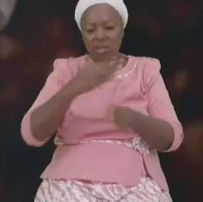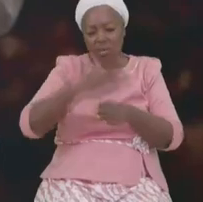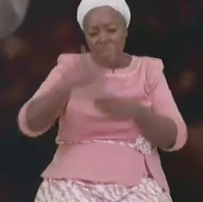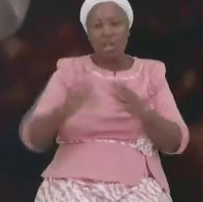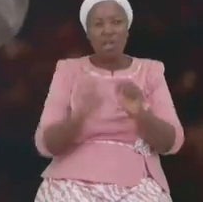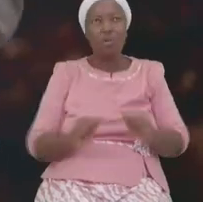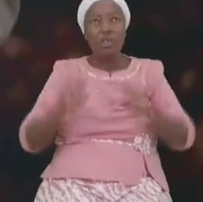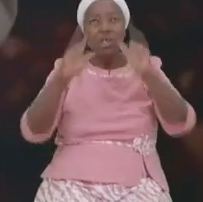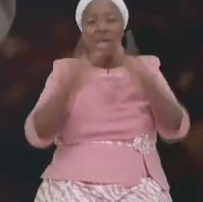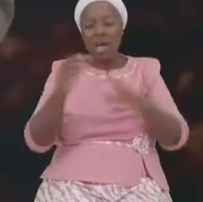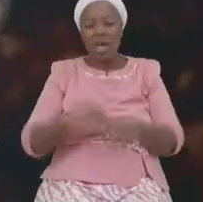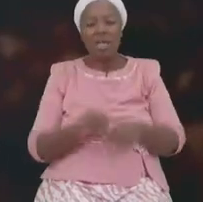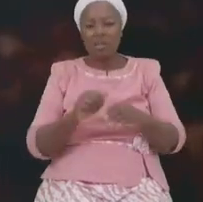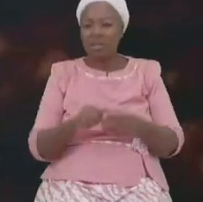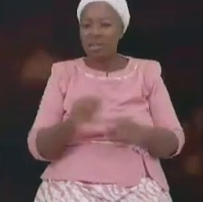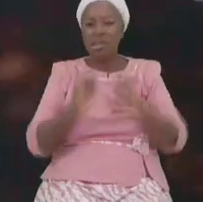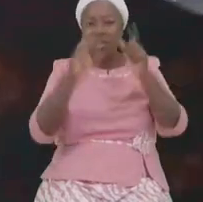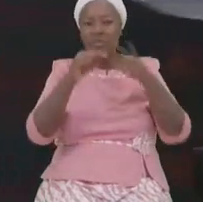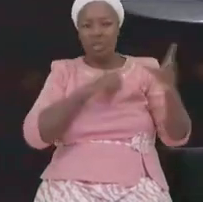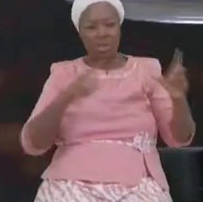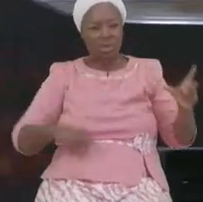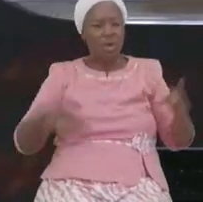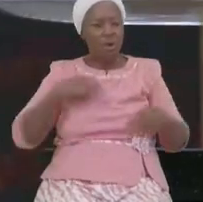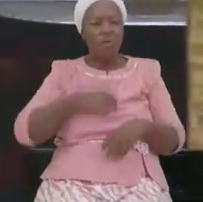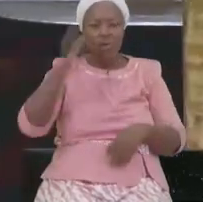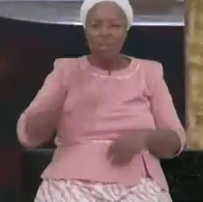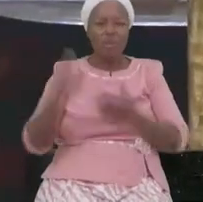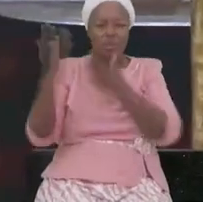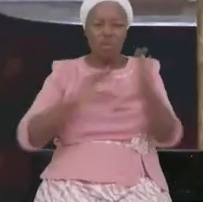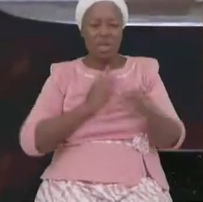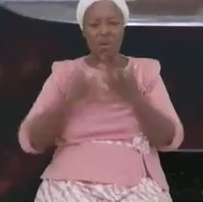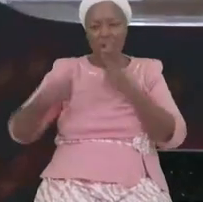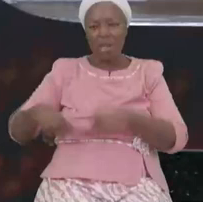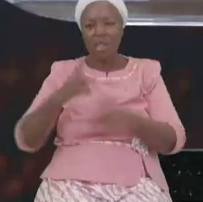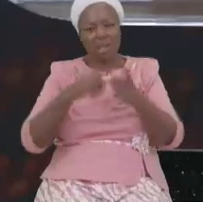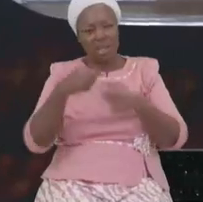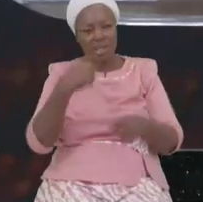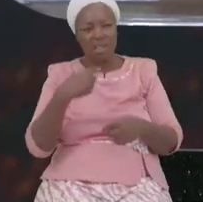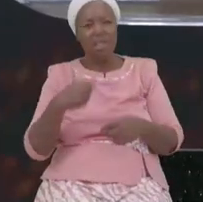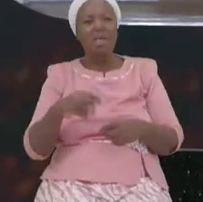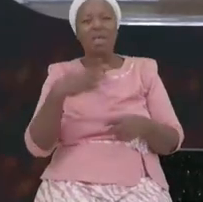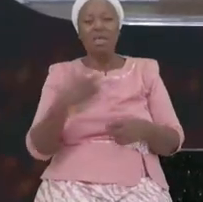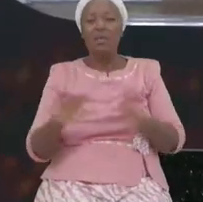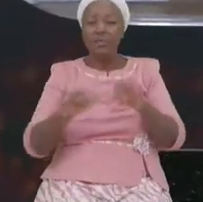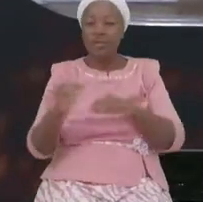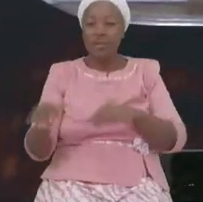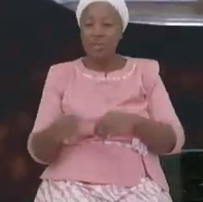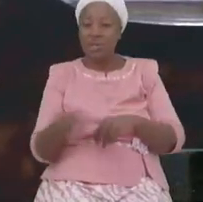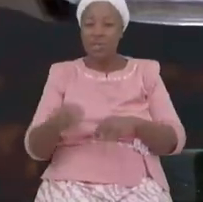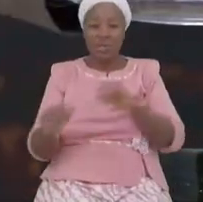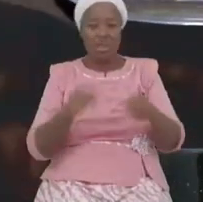engagé et dévoué au Seigneur. Nous devons amener nos cœurs Et il dit, ils l'ont fait.